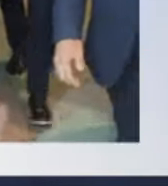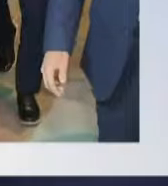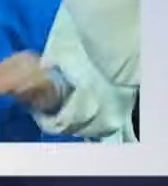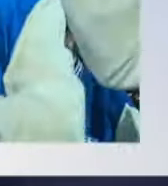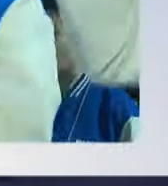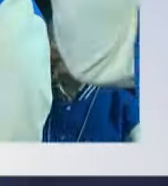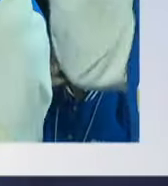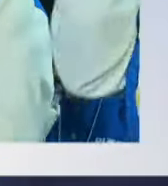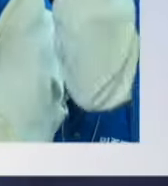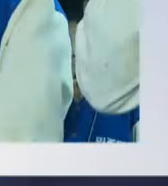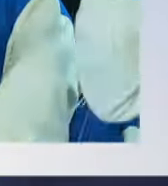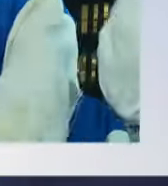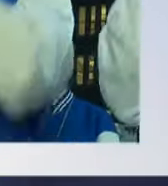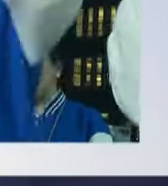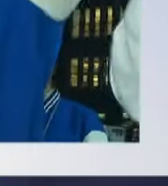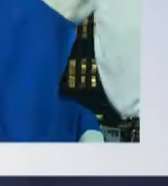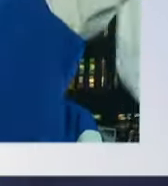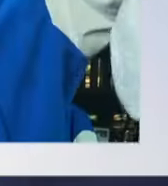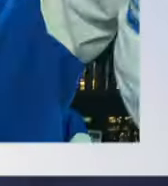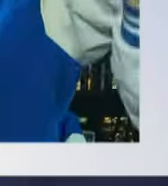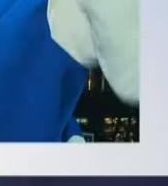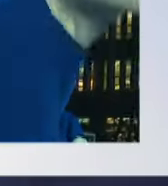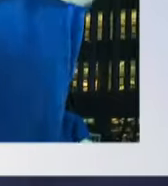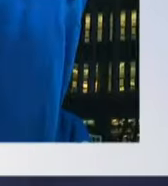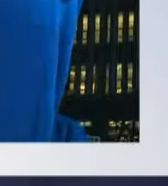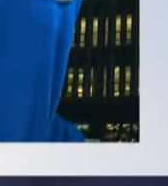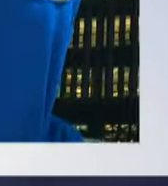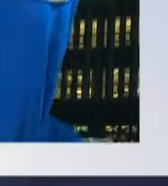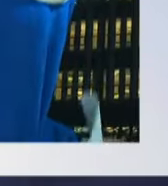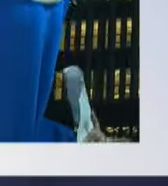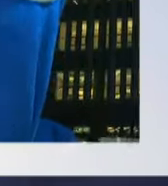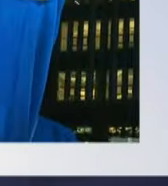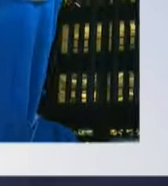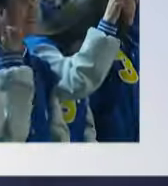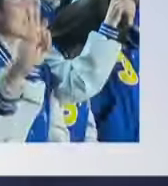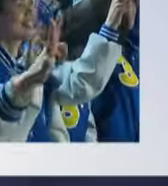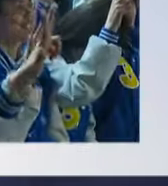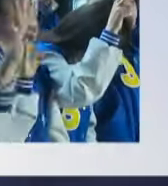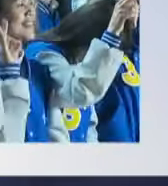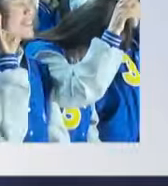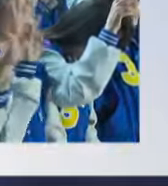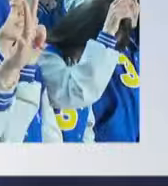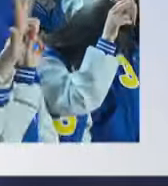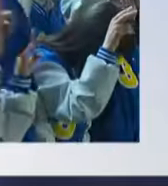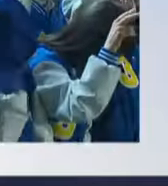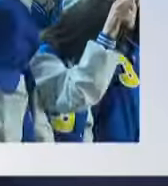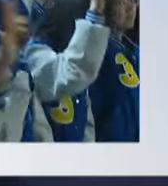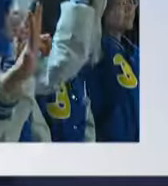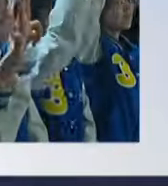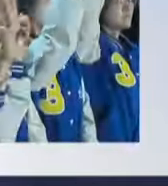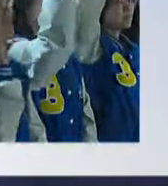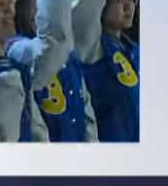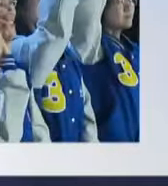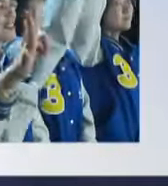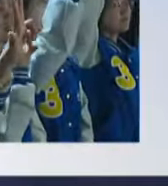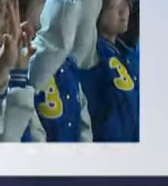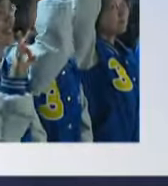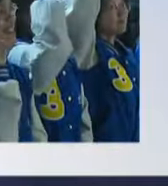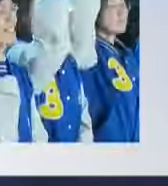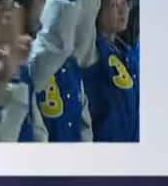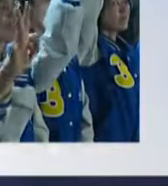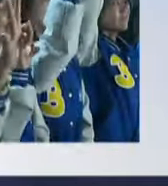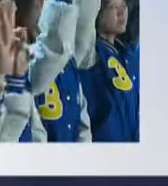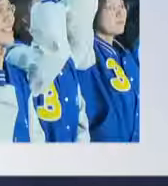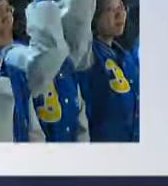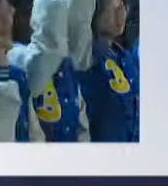거, 이게 굉장히 특이한 일입니다. 특이한 정당의 특이한 대표들을 심판하겠다. 이 이야기는 다시